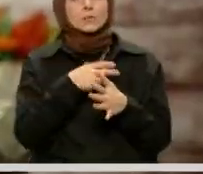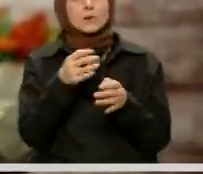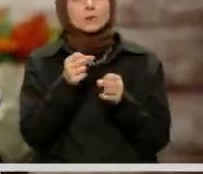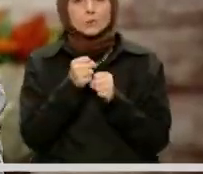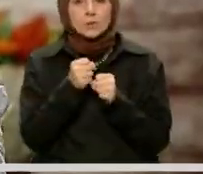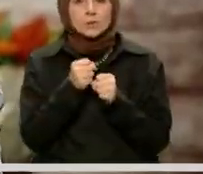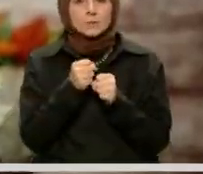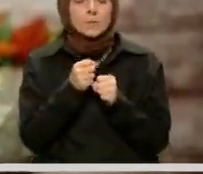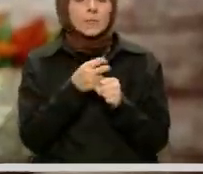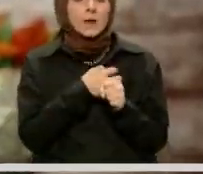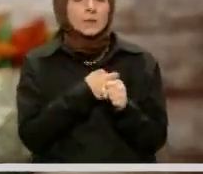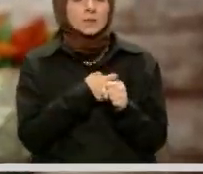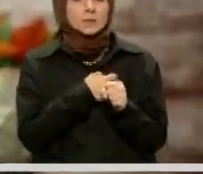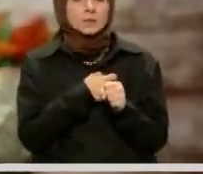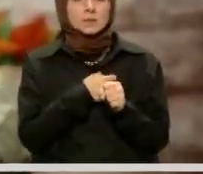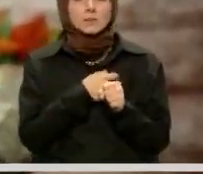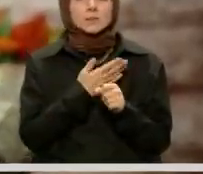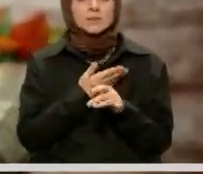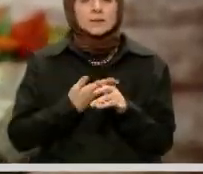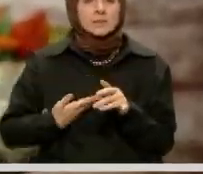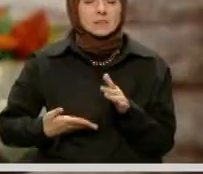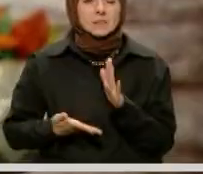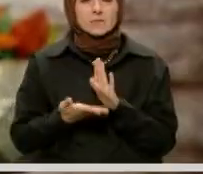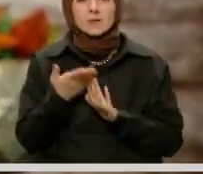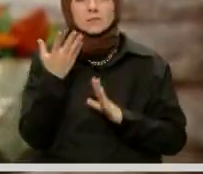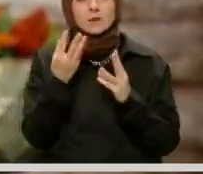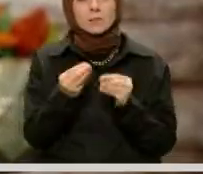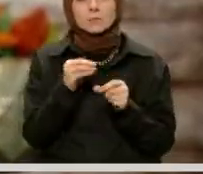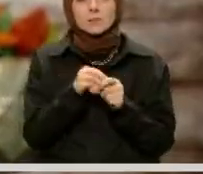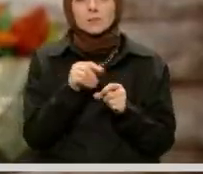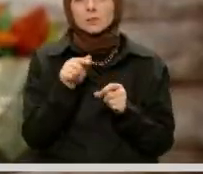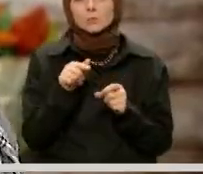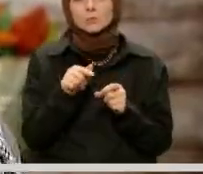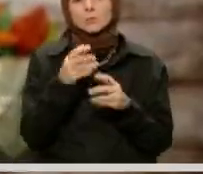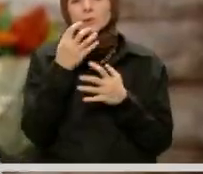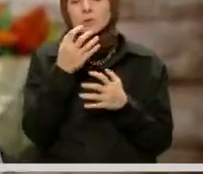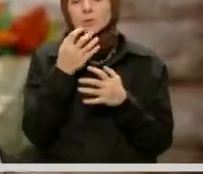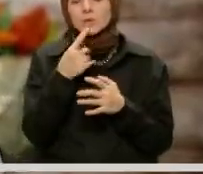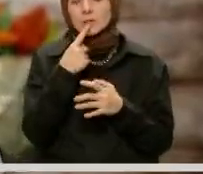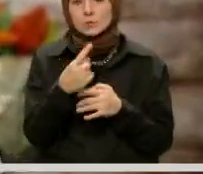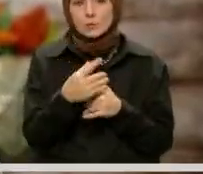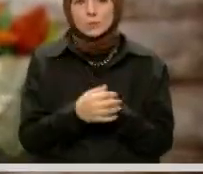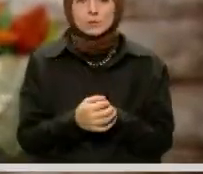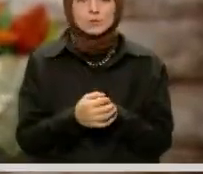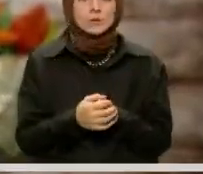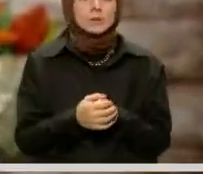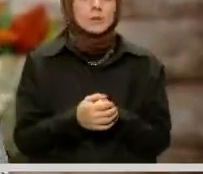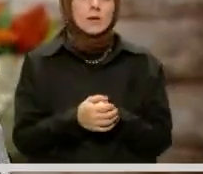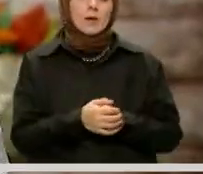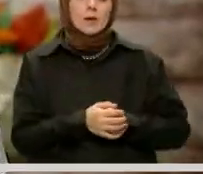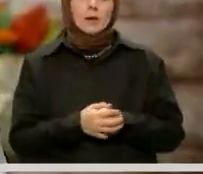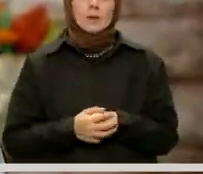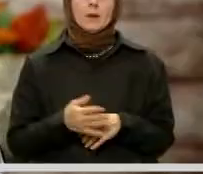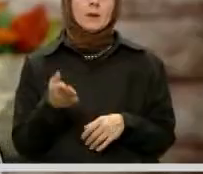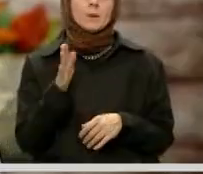aşkını, şevkini arttırmak ve oruçlarında biraz farkındalık oluşturmak gayesiyle zaten bu hikmetleri zikrediyoruz. Birkaç hususuz